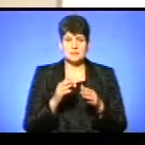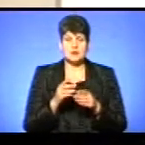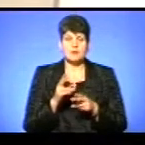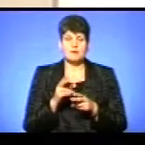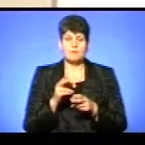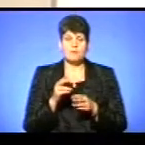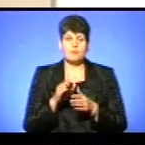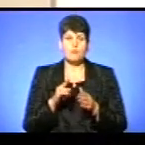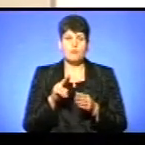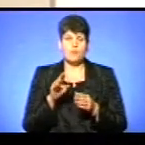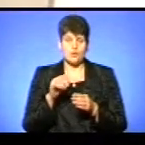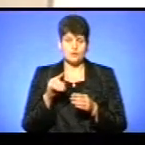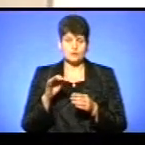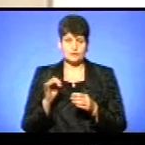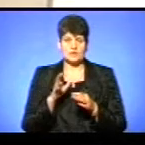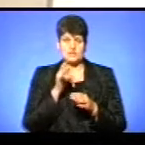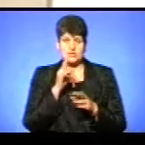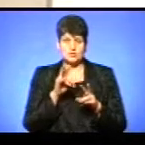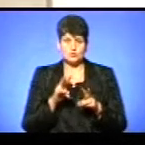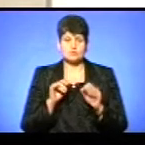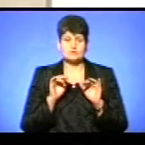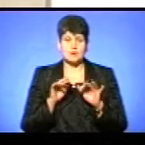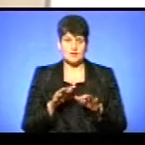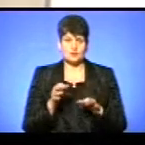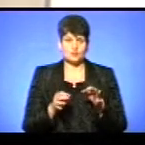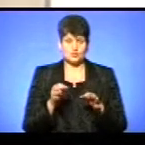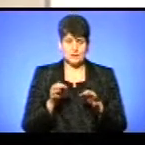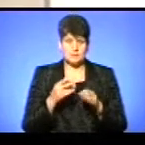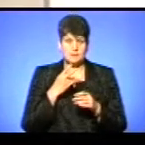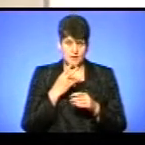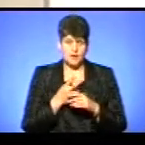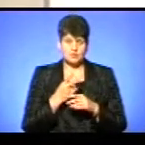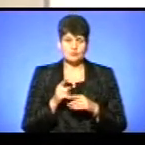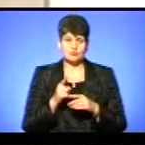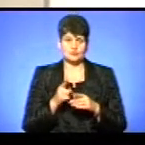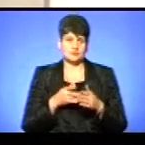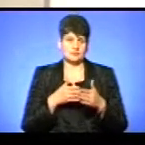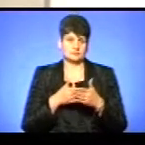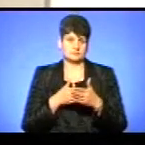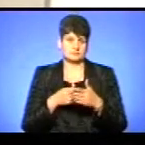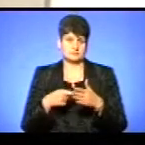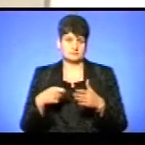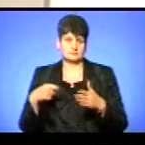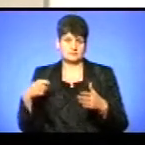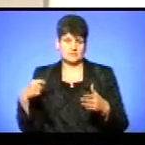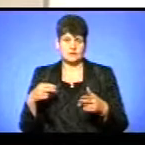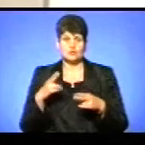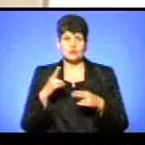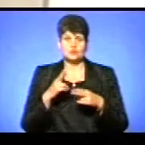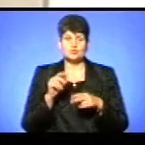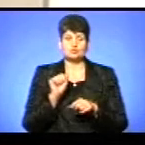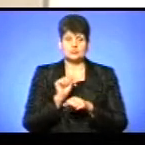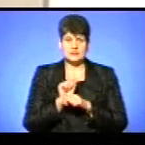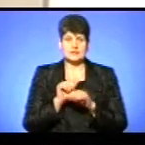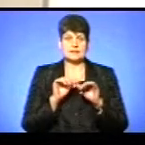б на час розгляду справи в суді, бо ми бачимо, що вони доходять до безмежжя, зупинити дію наказу. Принаймні, ми